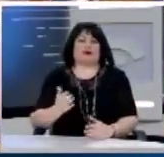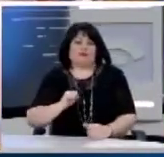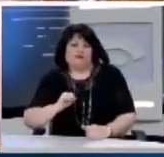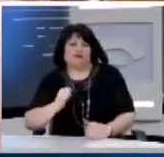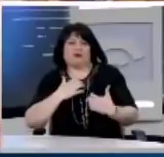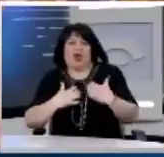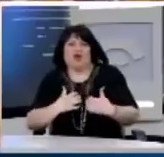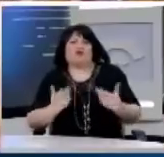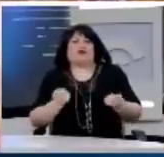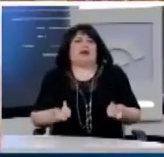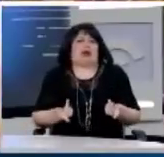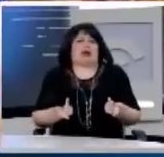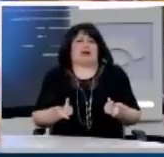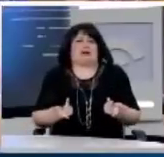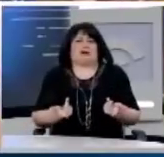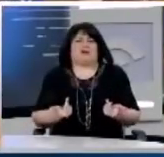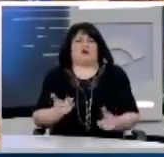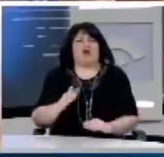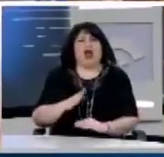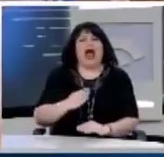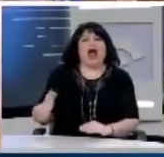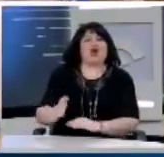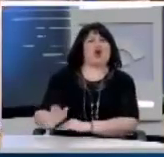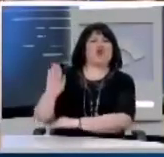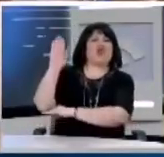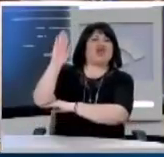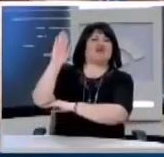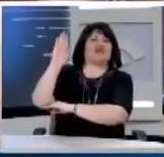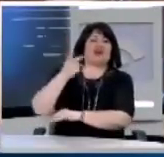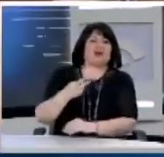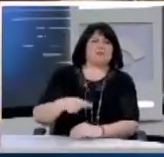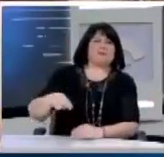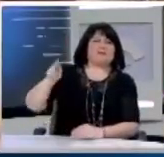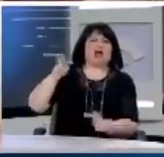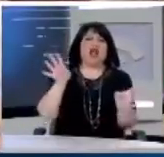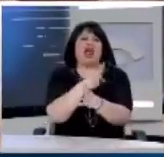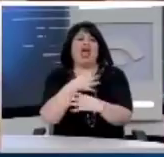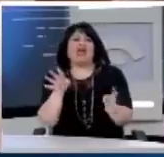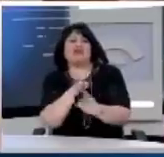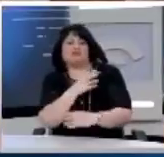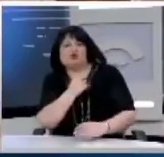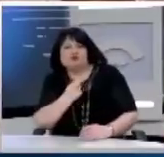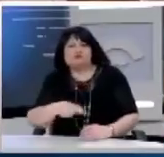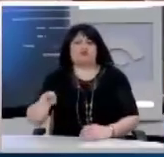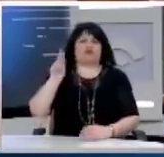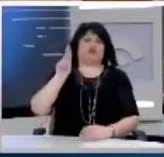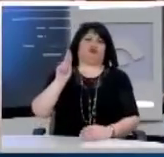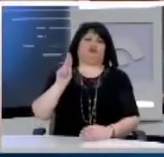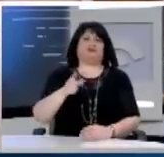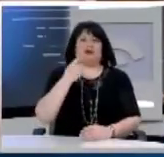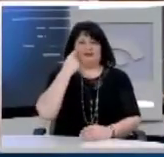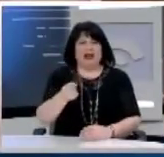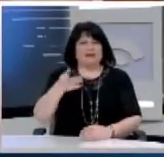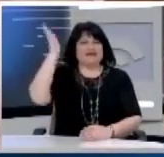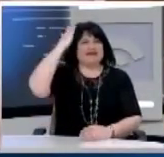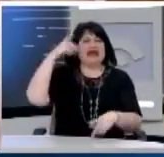στρώματα, γι' αυτό αυξάνεται η άκρα δεξιά, γι' αυτό αυξάνεται ο λαϊκισμός. Γιατί φτάνουμε σε έναν καθαρό